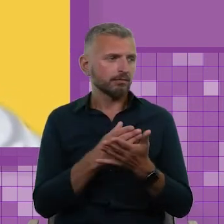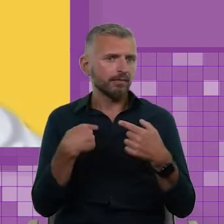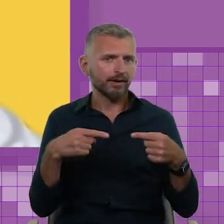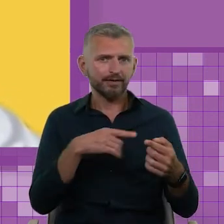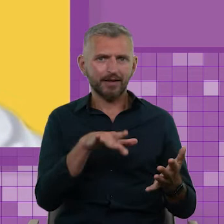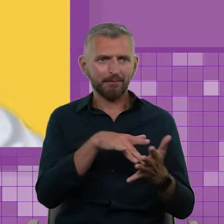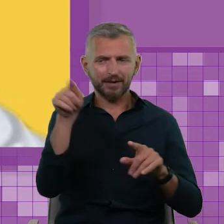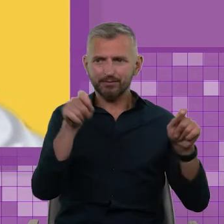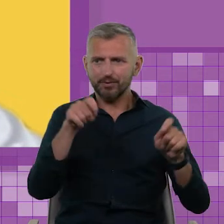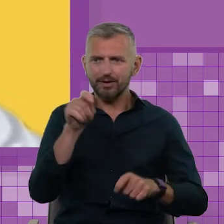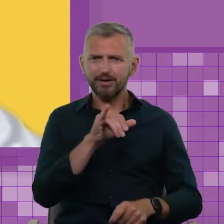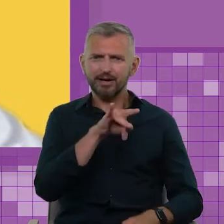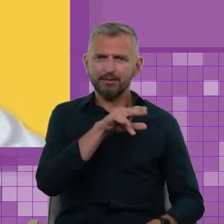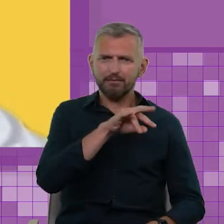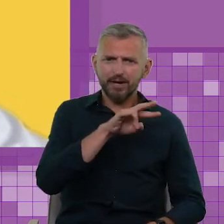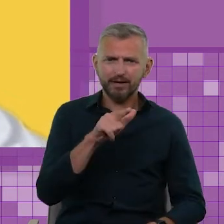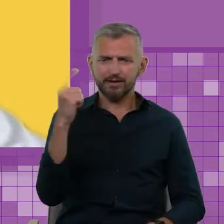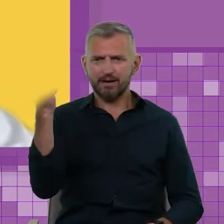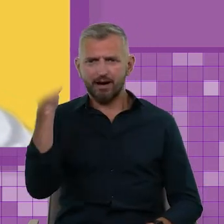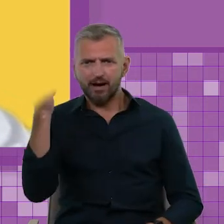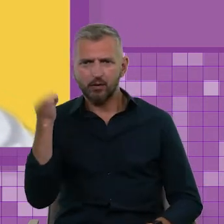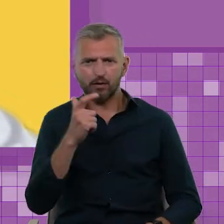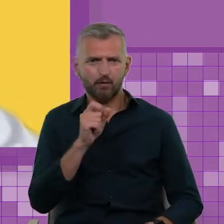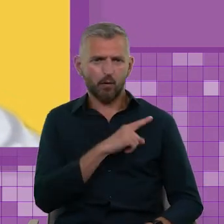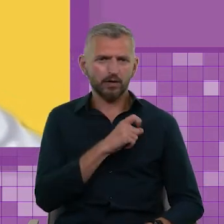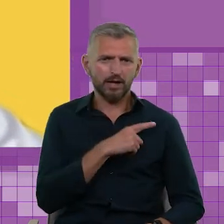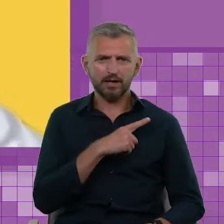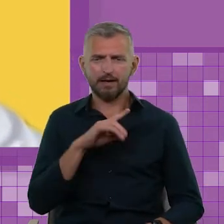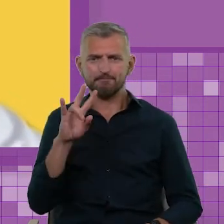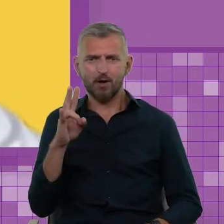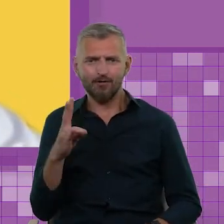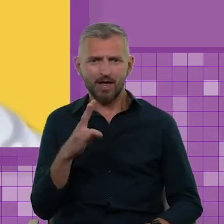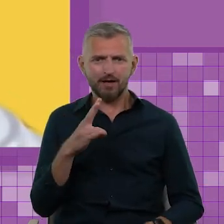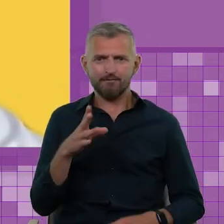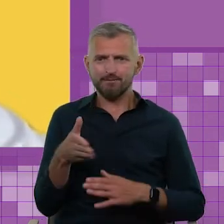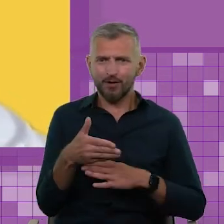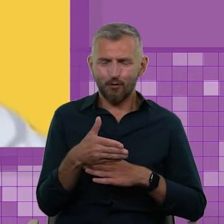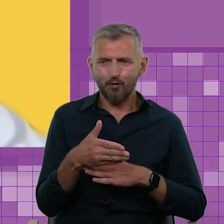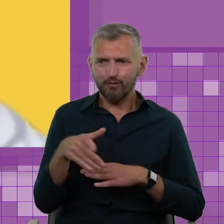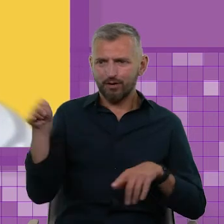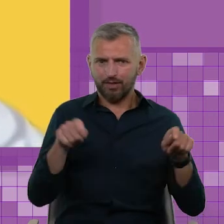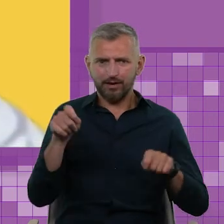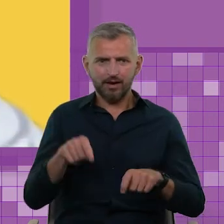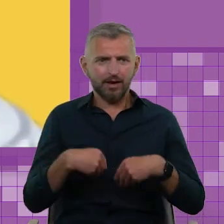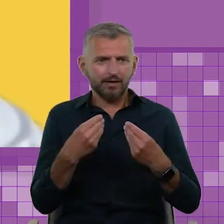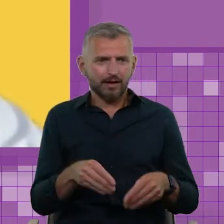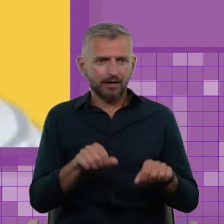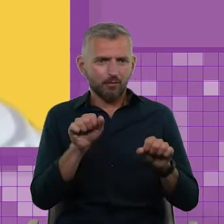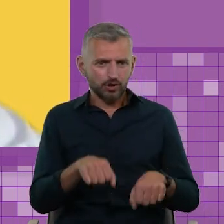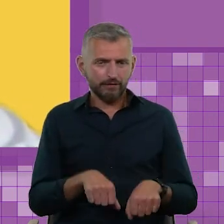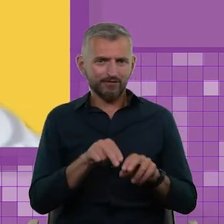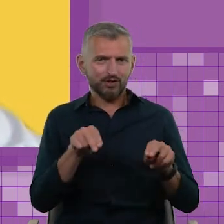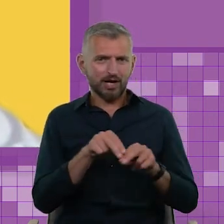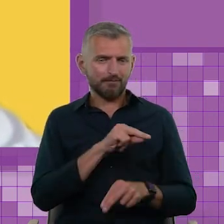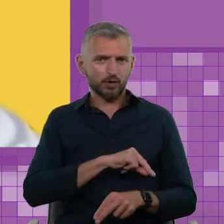і з Ірпеня, і з Харкова, і з Одеси, з Миколаєва, з Маріуполя, да, ми дали можливість одного боку вчителям